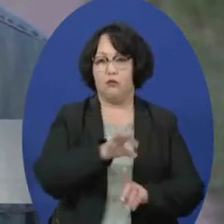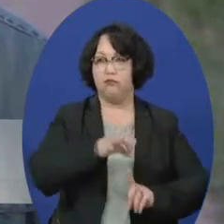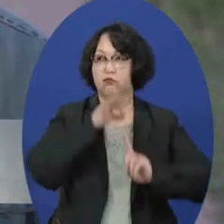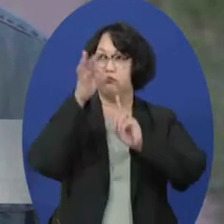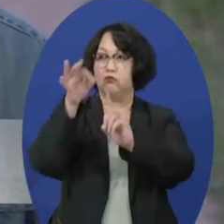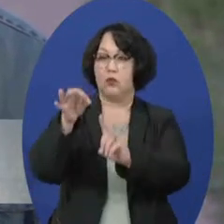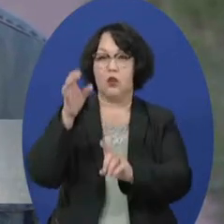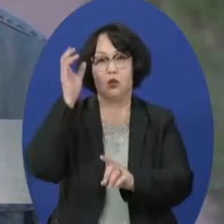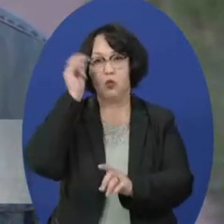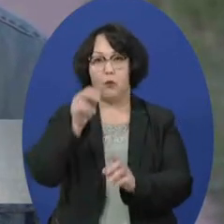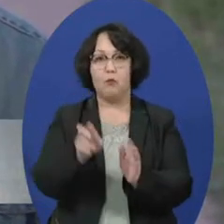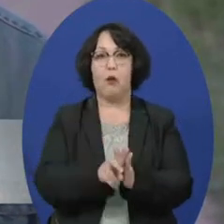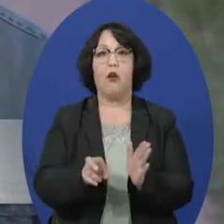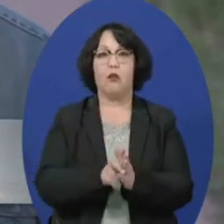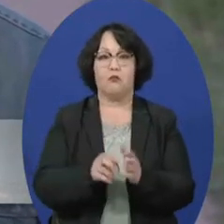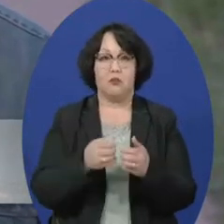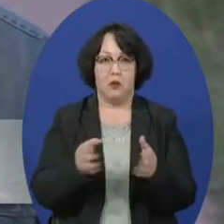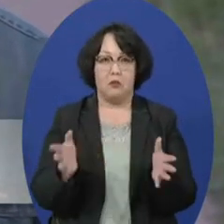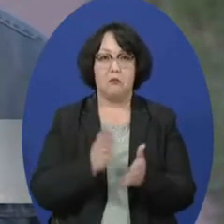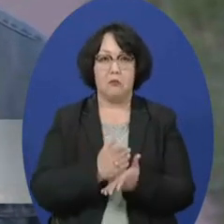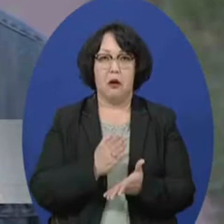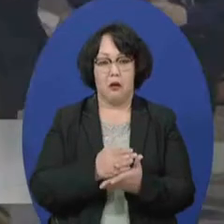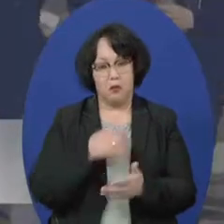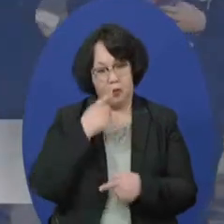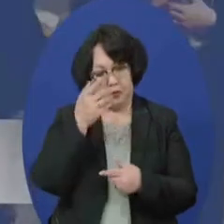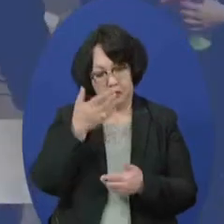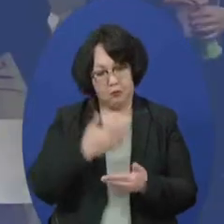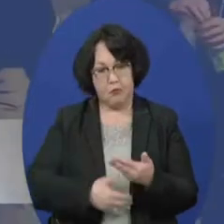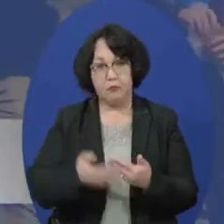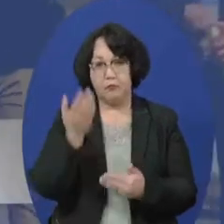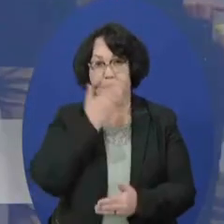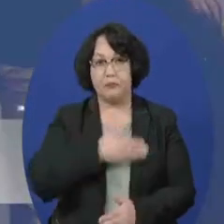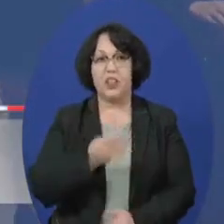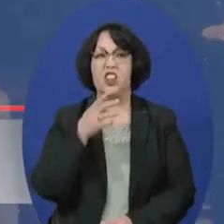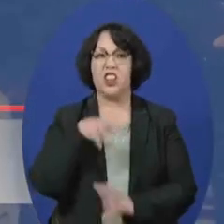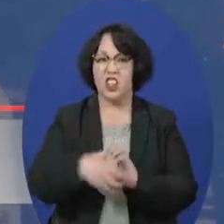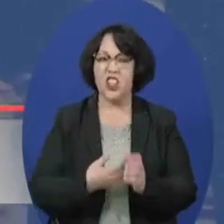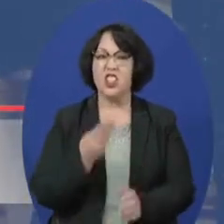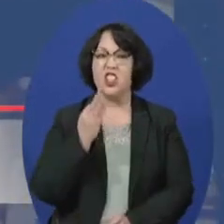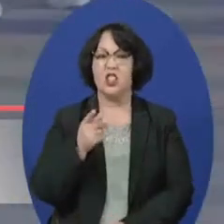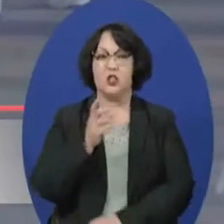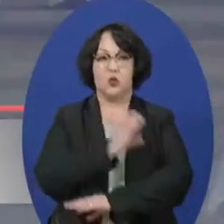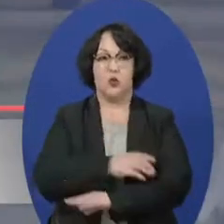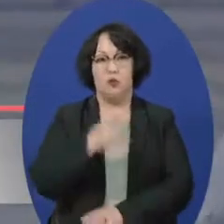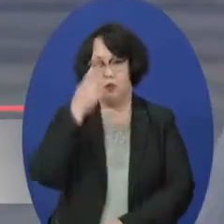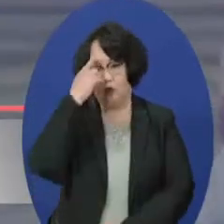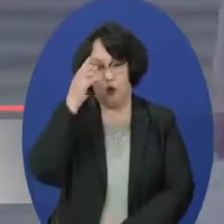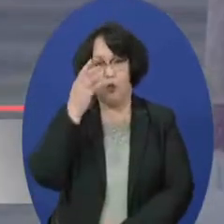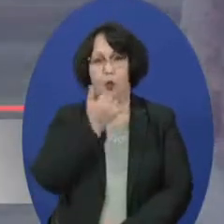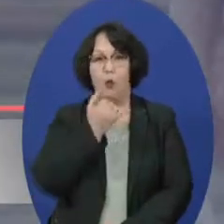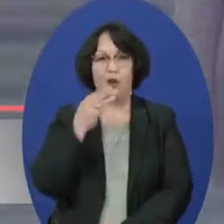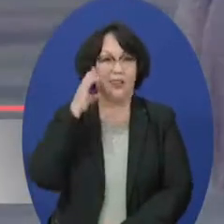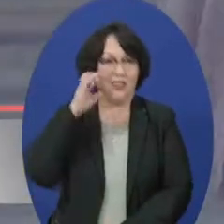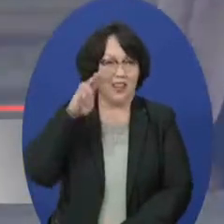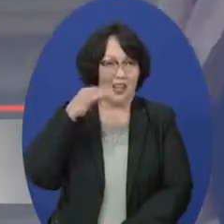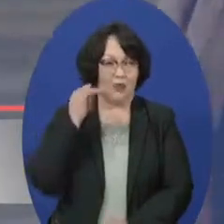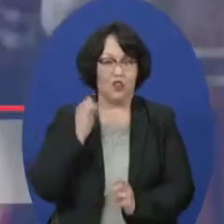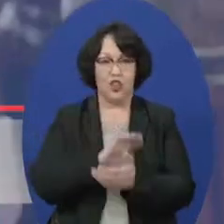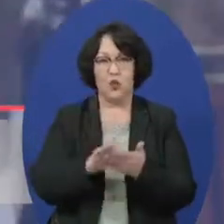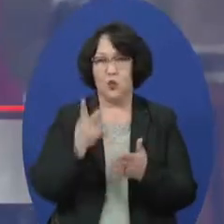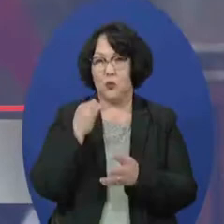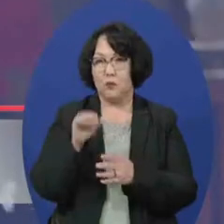100 сургуулиуд суралцах боломж нь хангалттай нээлттэй байхаар тавьж өгсөн байсан. Дэлхийн шилдэг сургуульд Монголын уурэг тарих болсон шин үеийг бэлтгэхийн